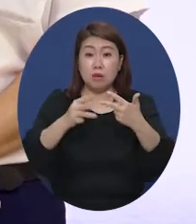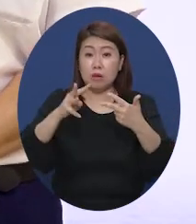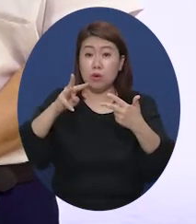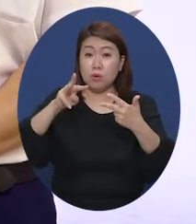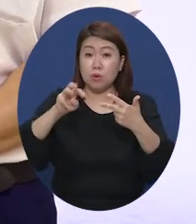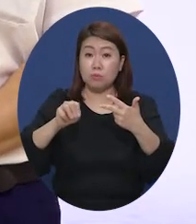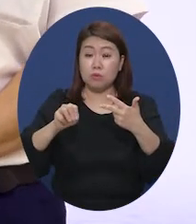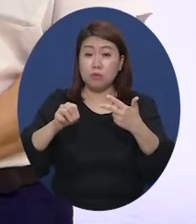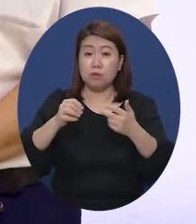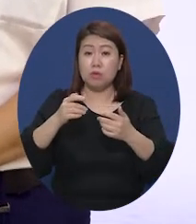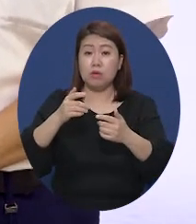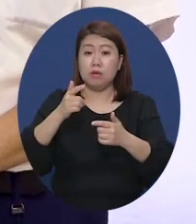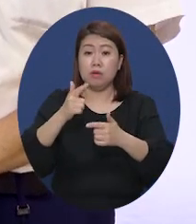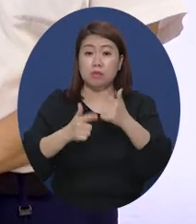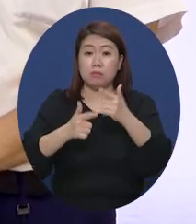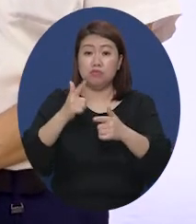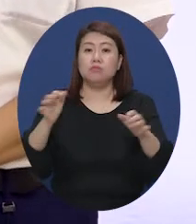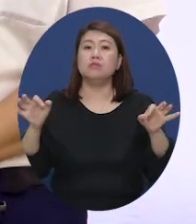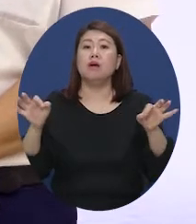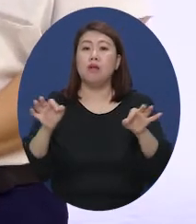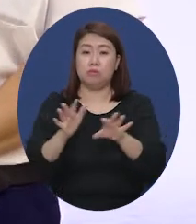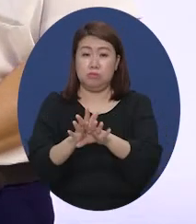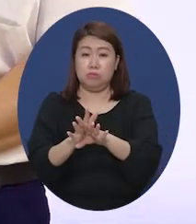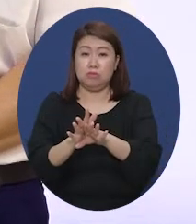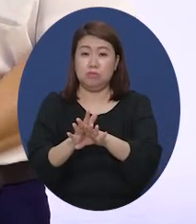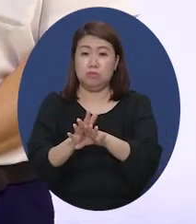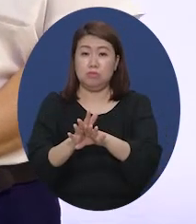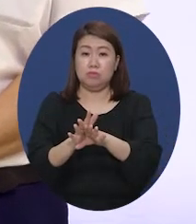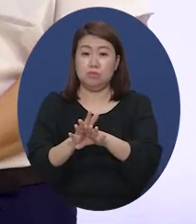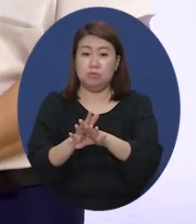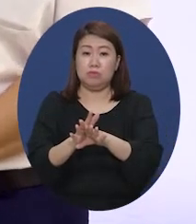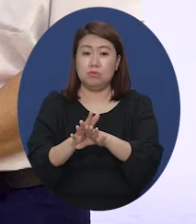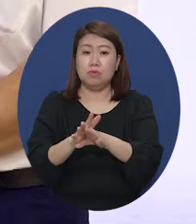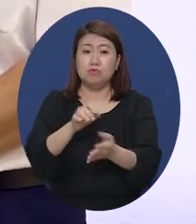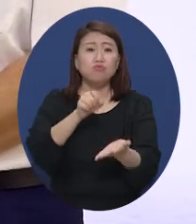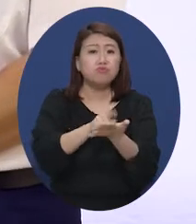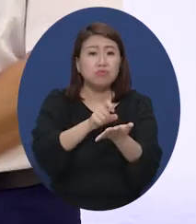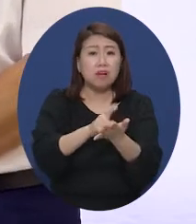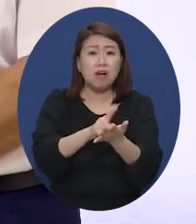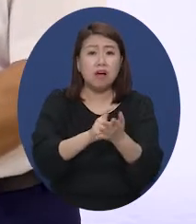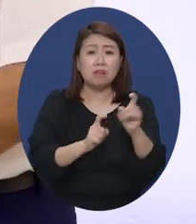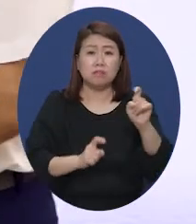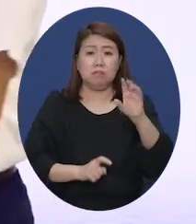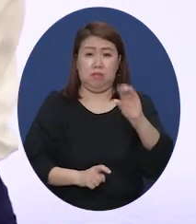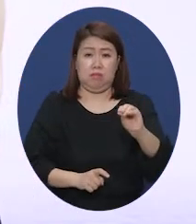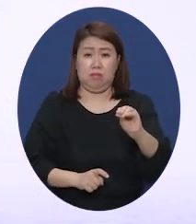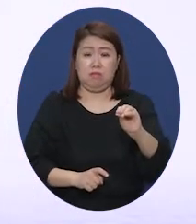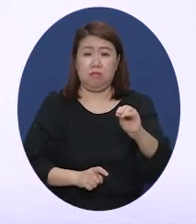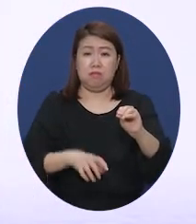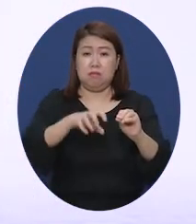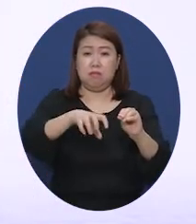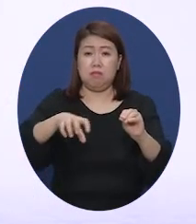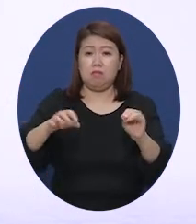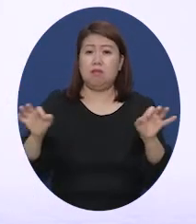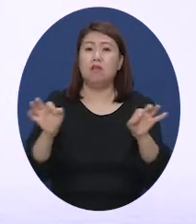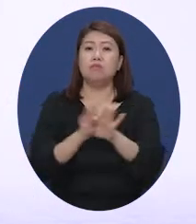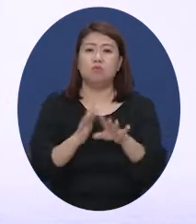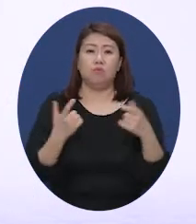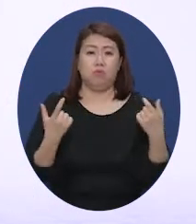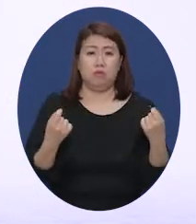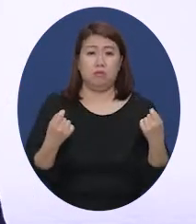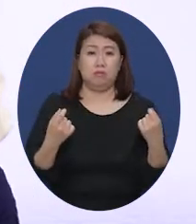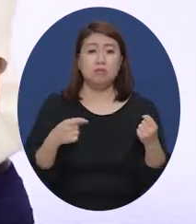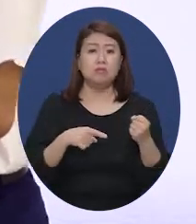7,000km 평방킬로미터가 넘는 산림이 사라졌는데 그것은 축구장이 약 10만 개가 사라진 것하고 똑같습니다. 이게 지금